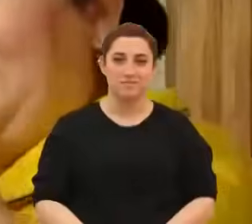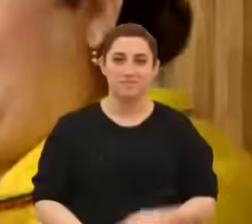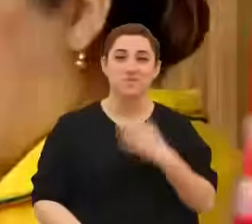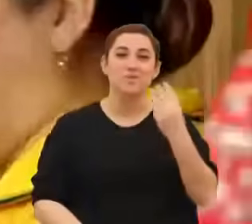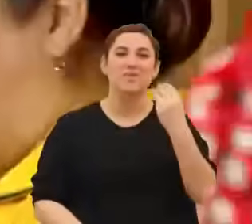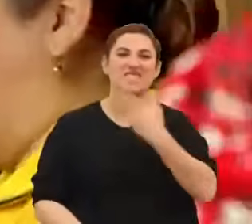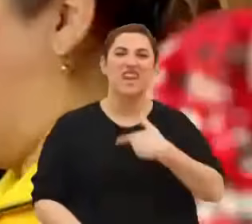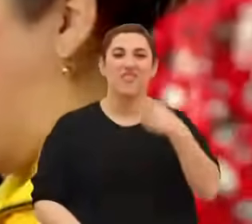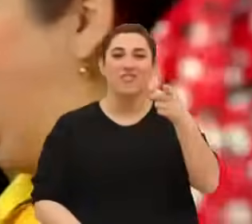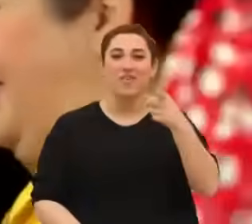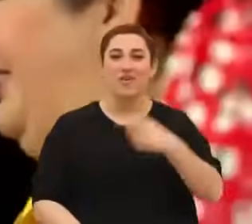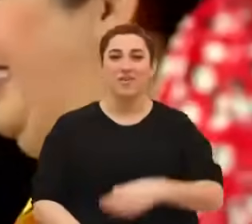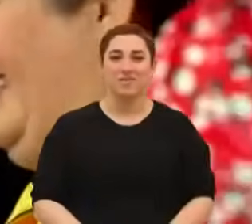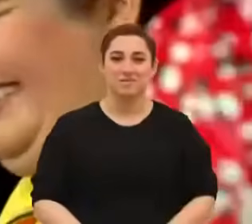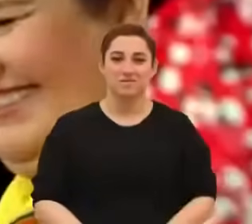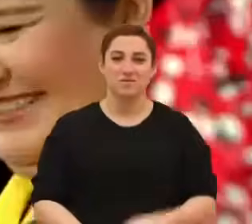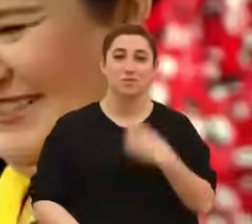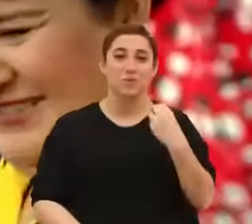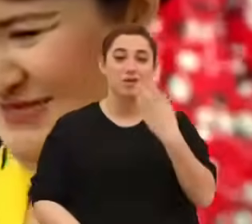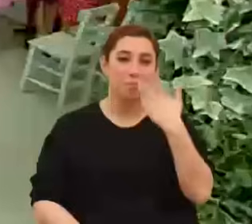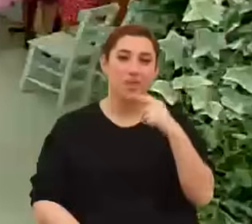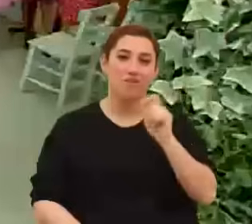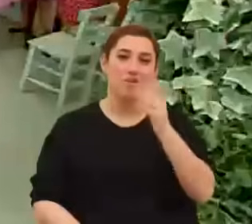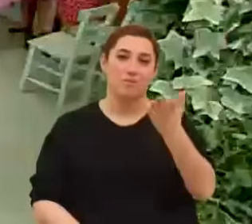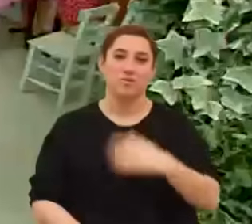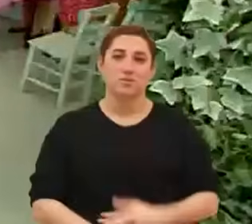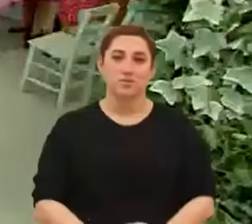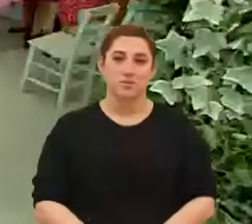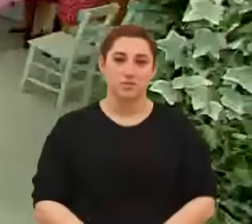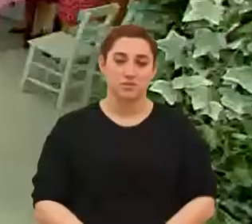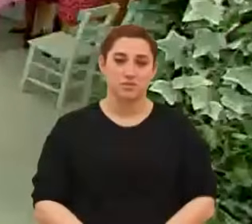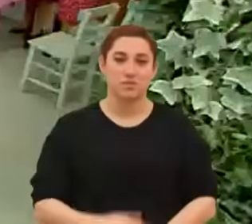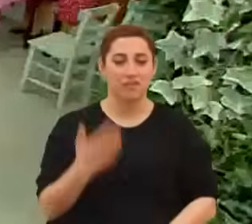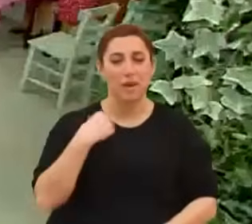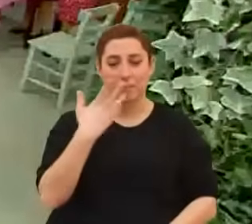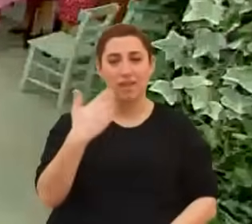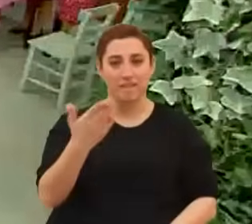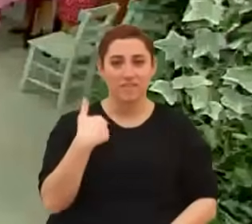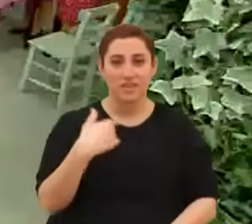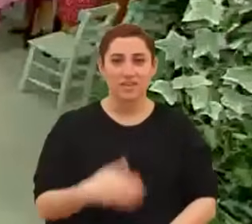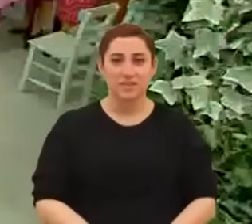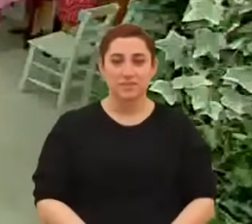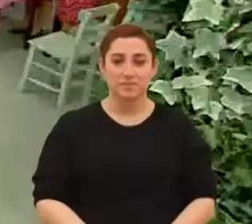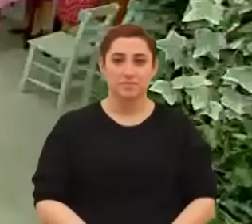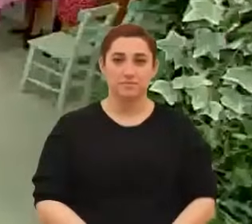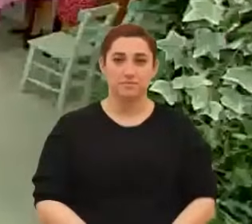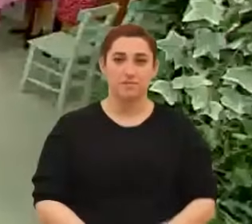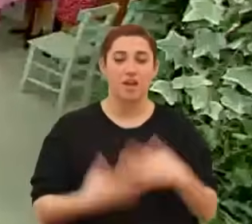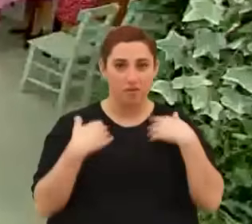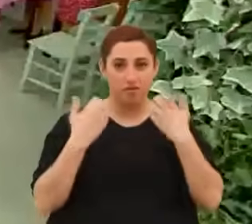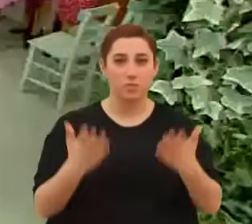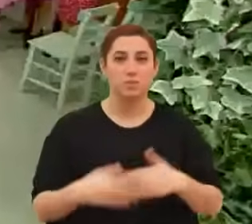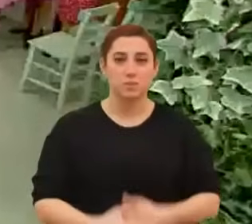O çok seviyor ya. Ya çok güzel plan yaparsın ya. Ver, pilav ver bakayım. Afiyet